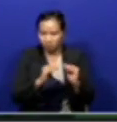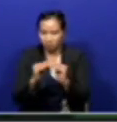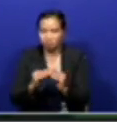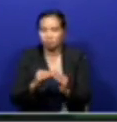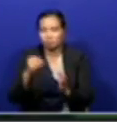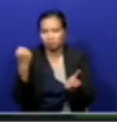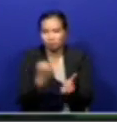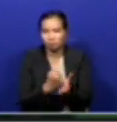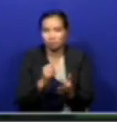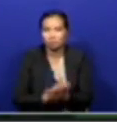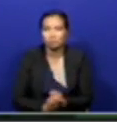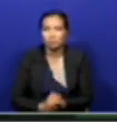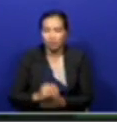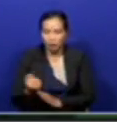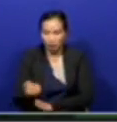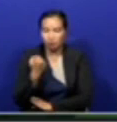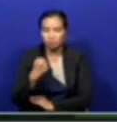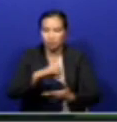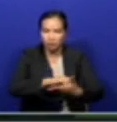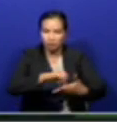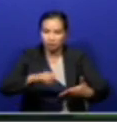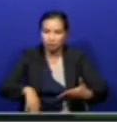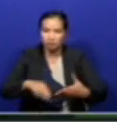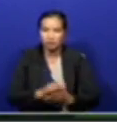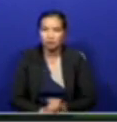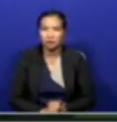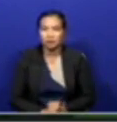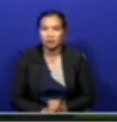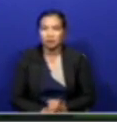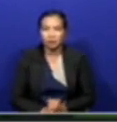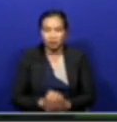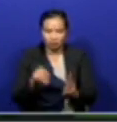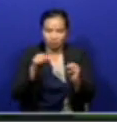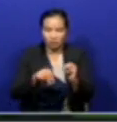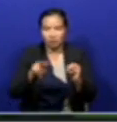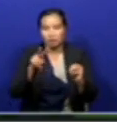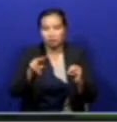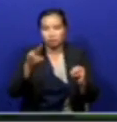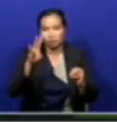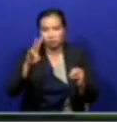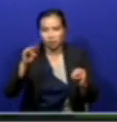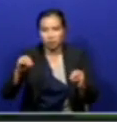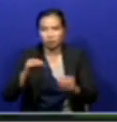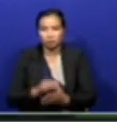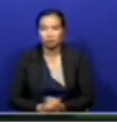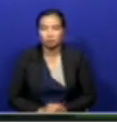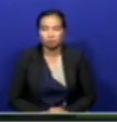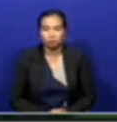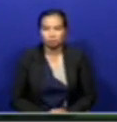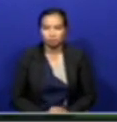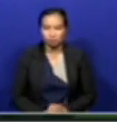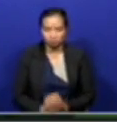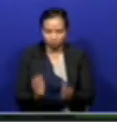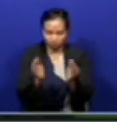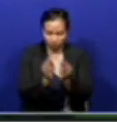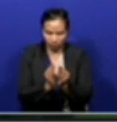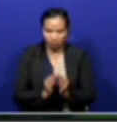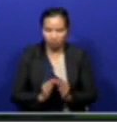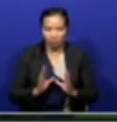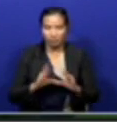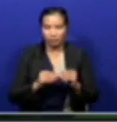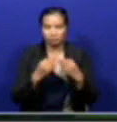ายแต่เราถูกตัดไปเราถูกตัดด้วย270ไปเสียงในการประชุมร่ว